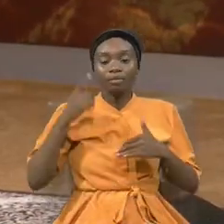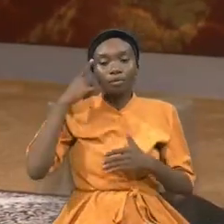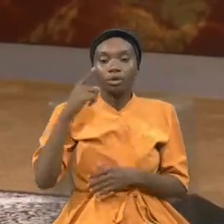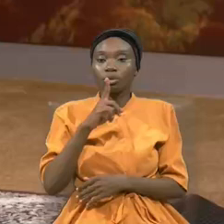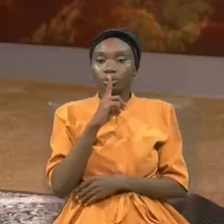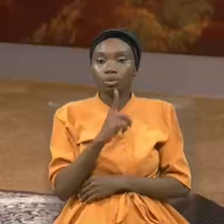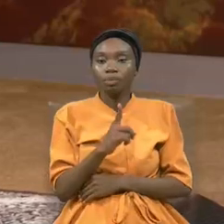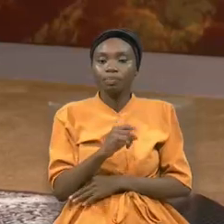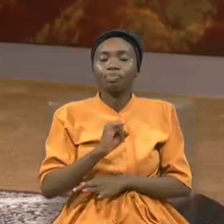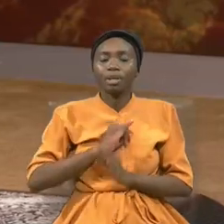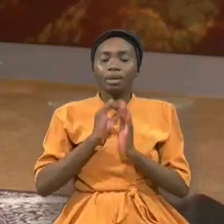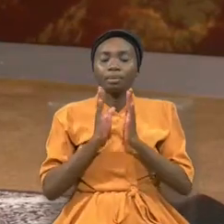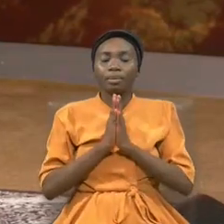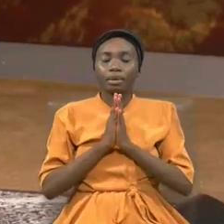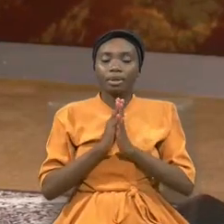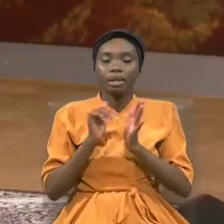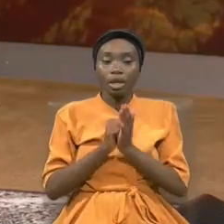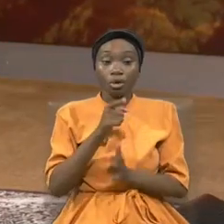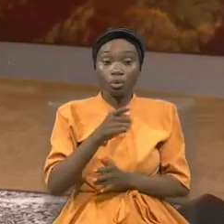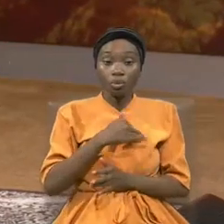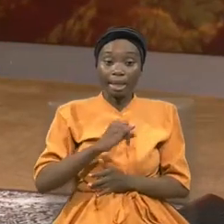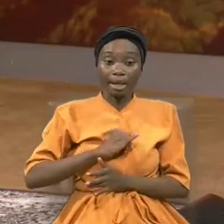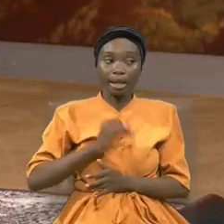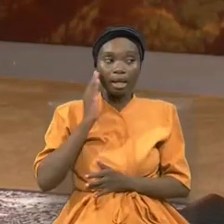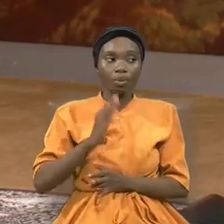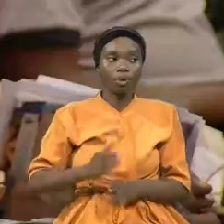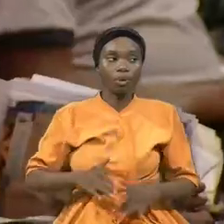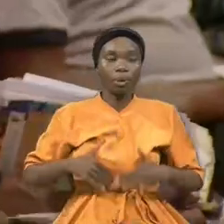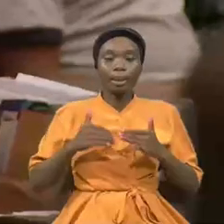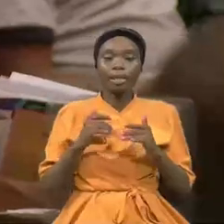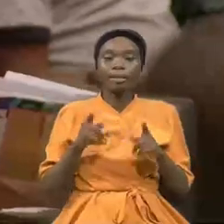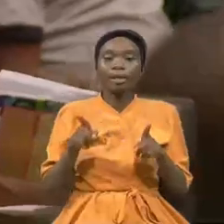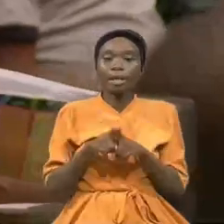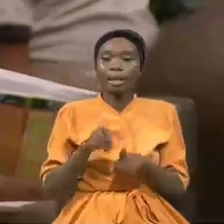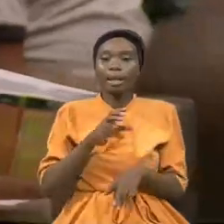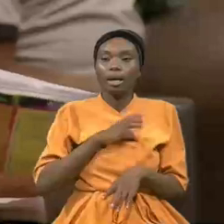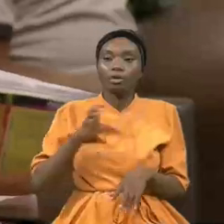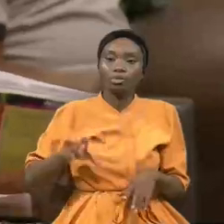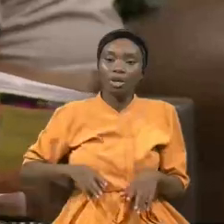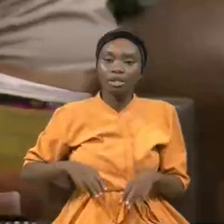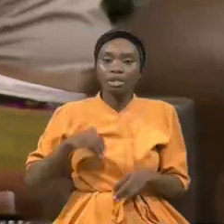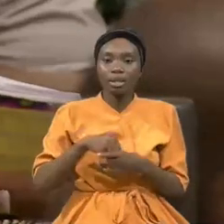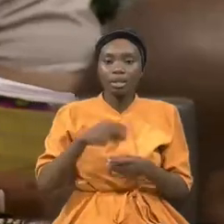vécu pour la vérité. Je prie que vous et moi, que nous soyons comme Christ.